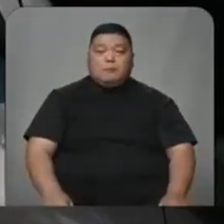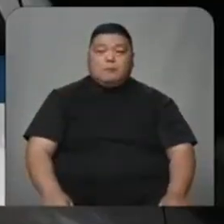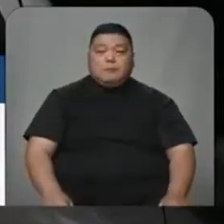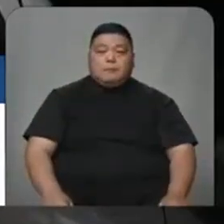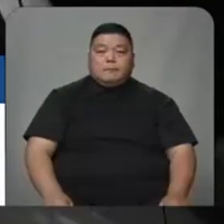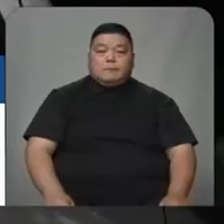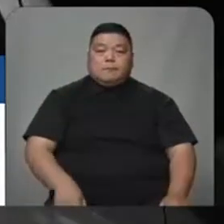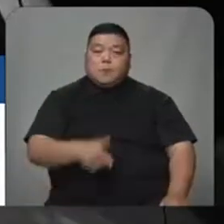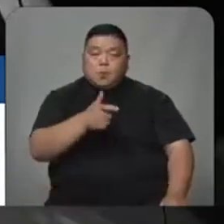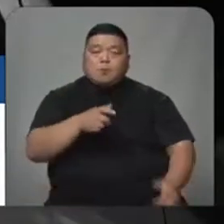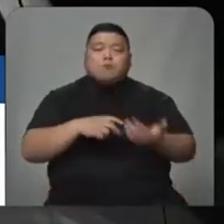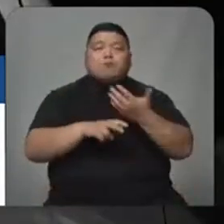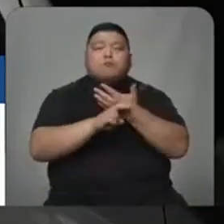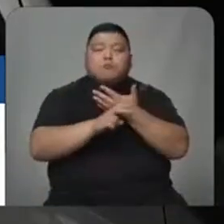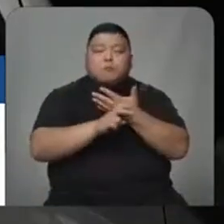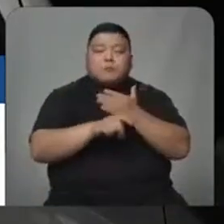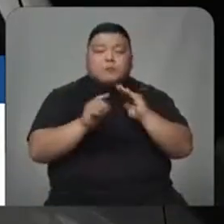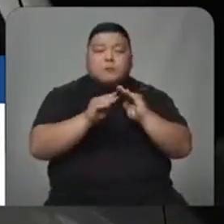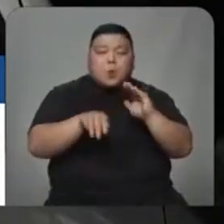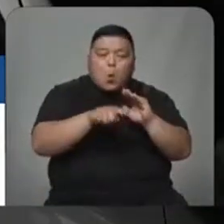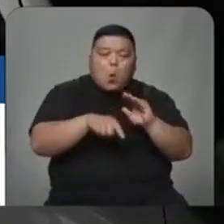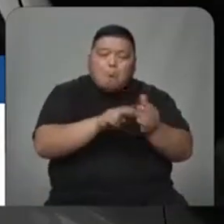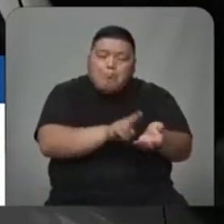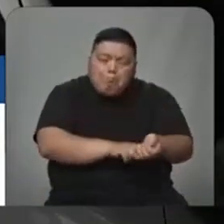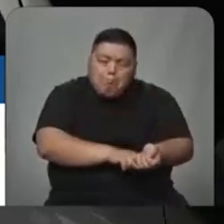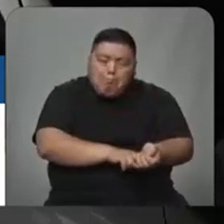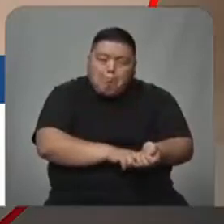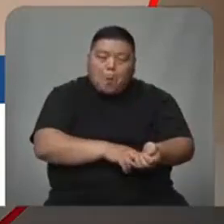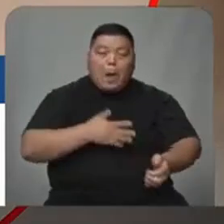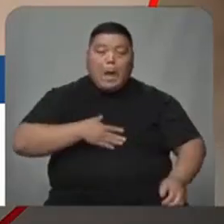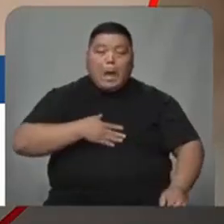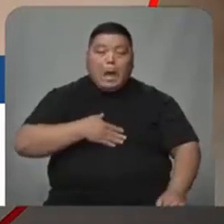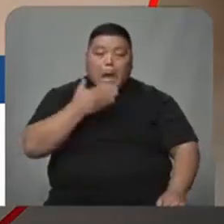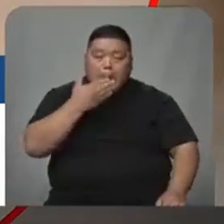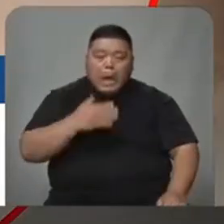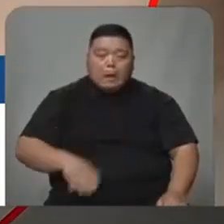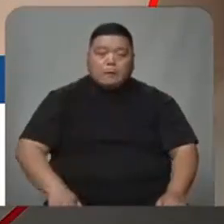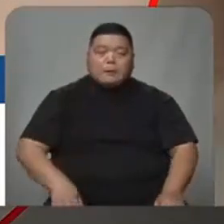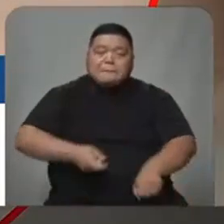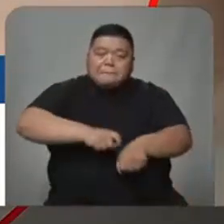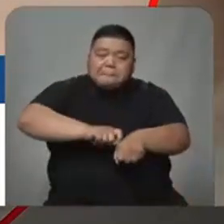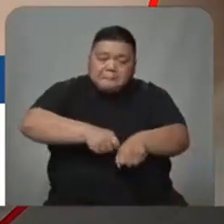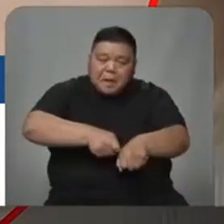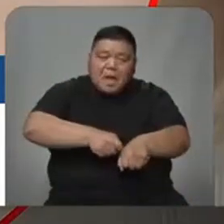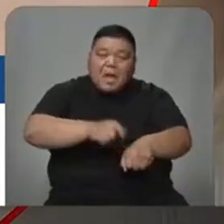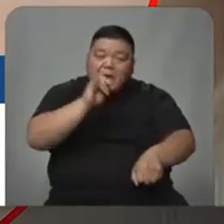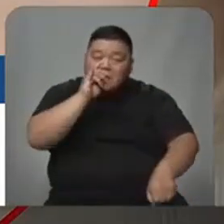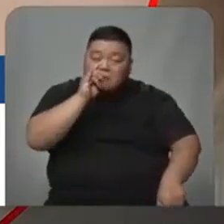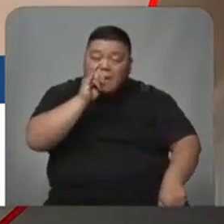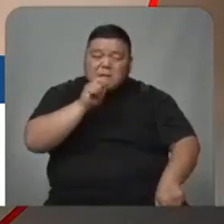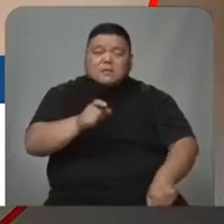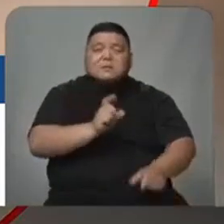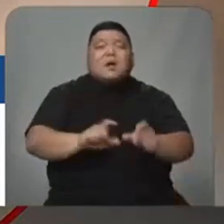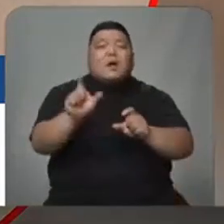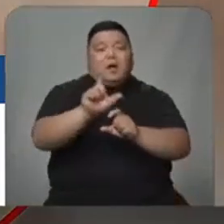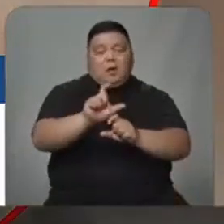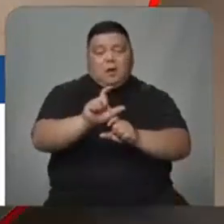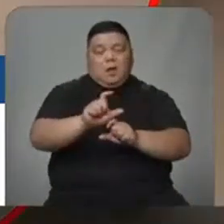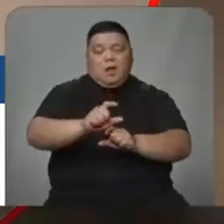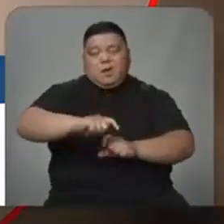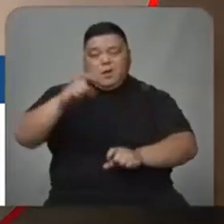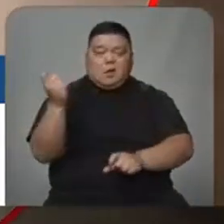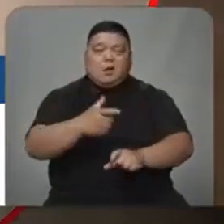무기류가 가정내에 보관되어 있다고 을할 수가 있습니다 처벌을 이제 하고 있는데요 이것을 조금 더